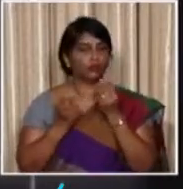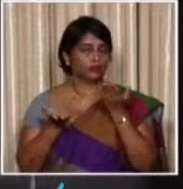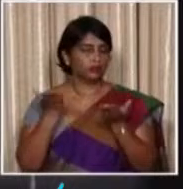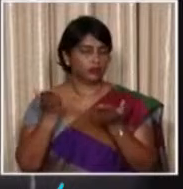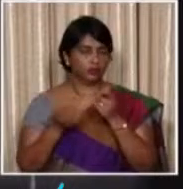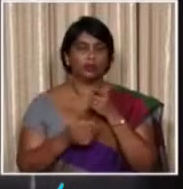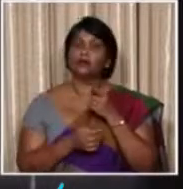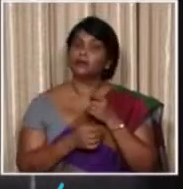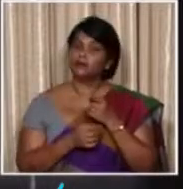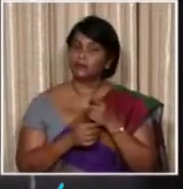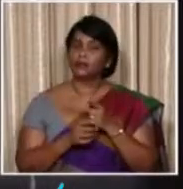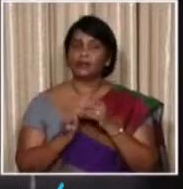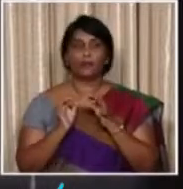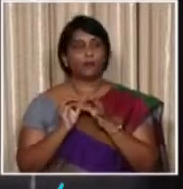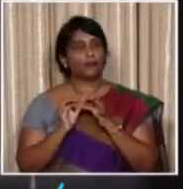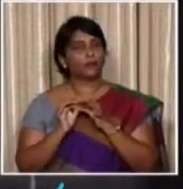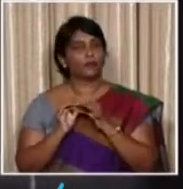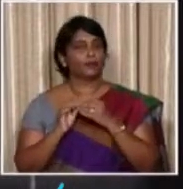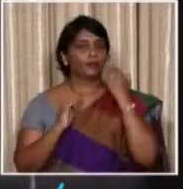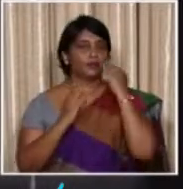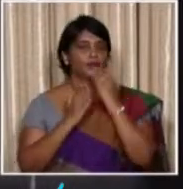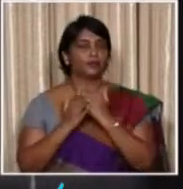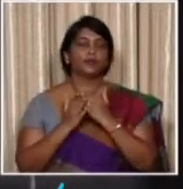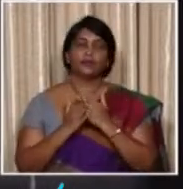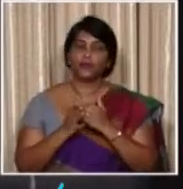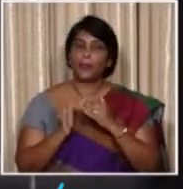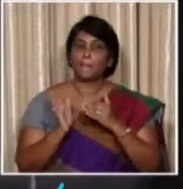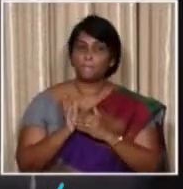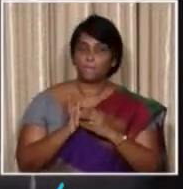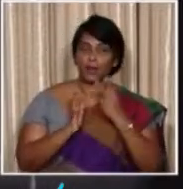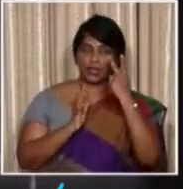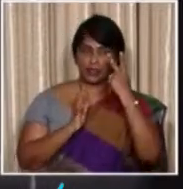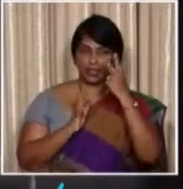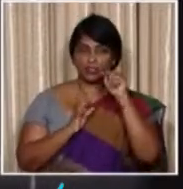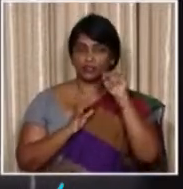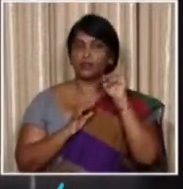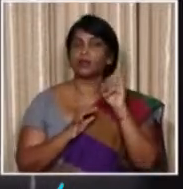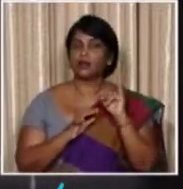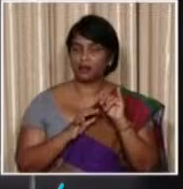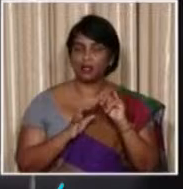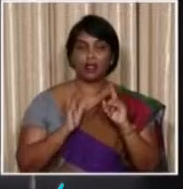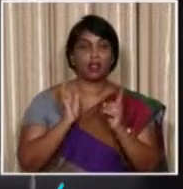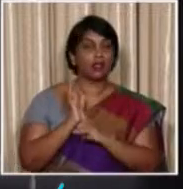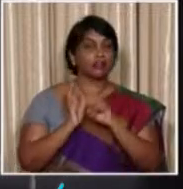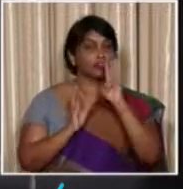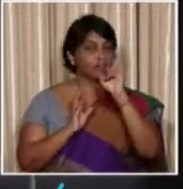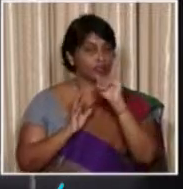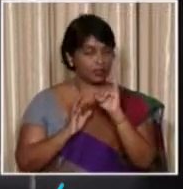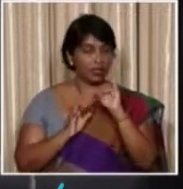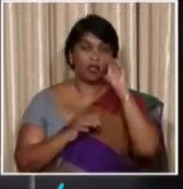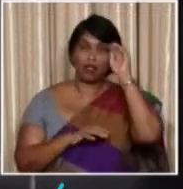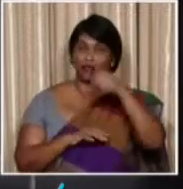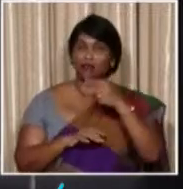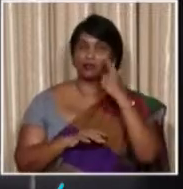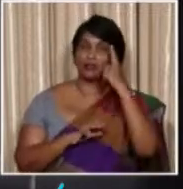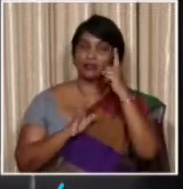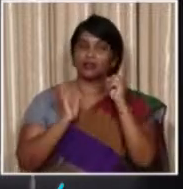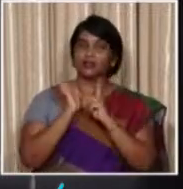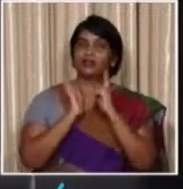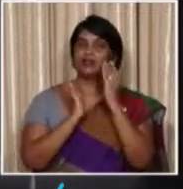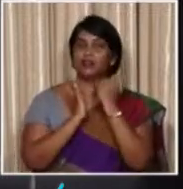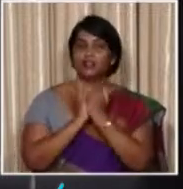yak. Botswana wala janagahane miliyana 2.6 laksha 26 ali inna